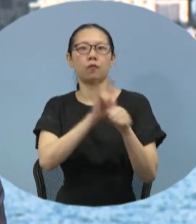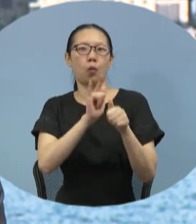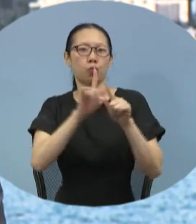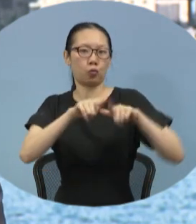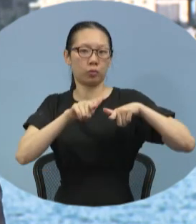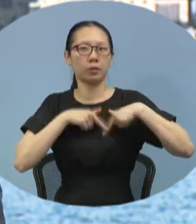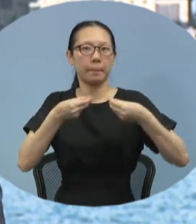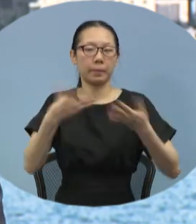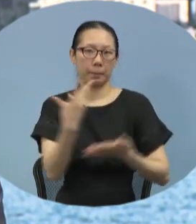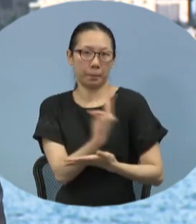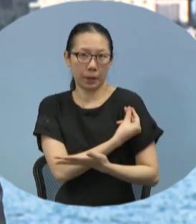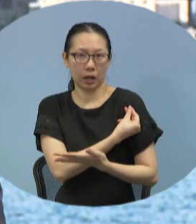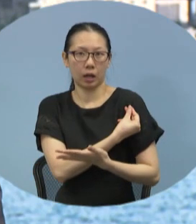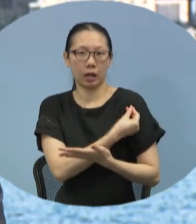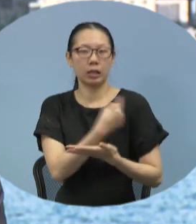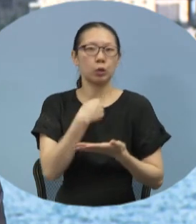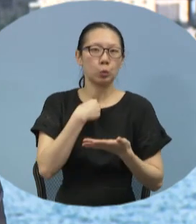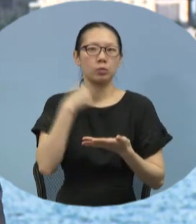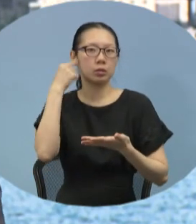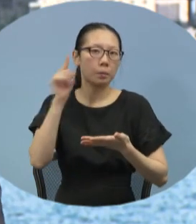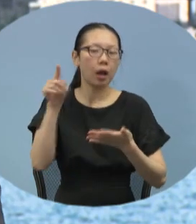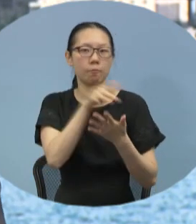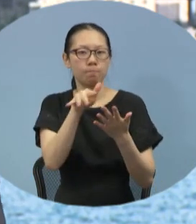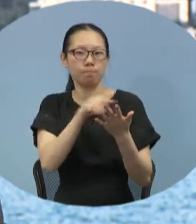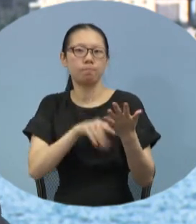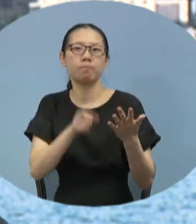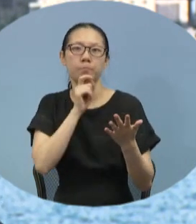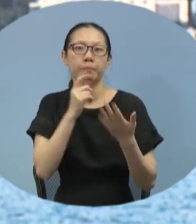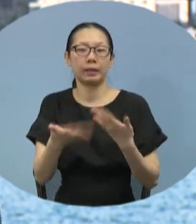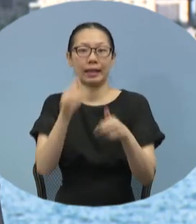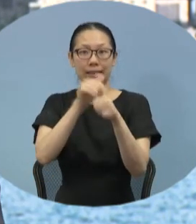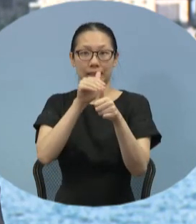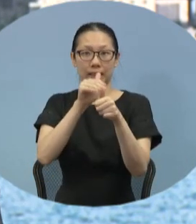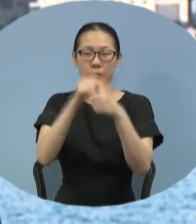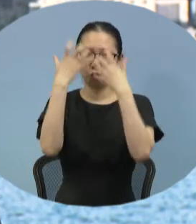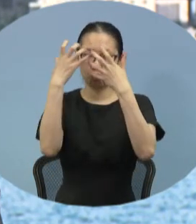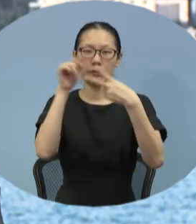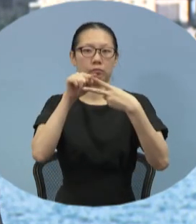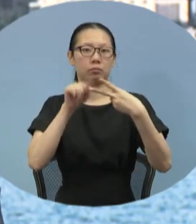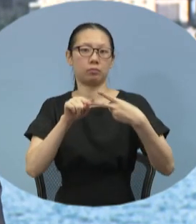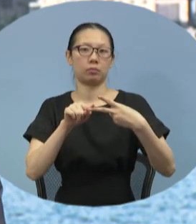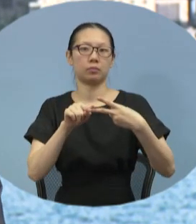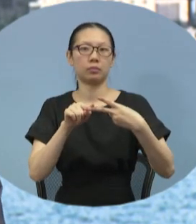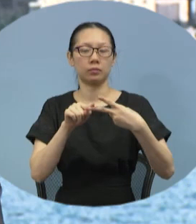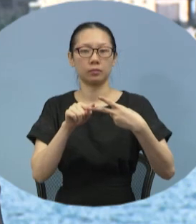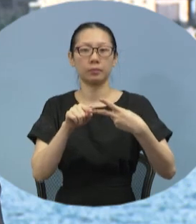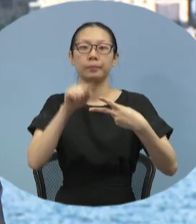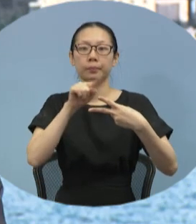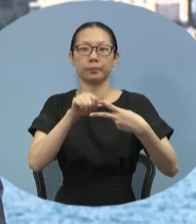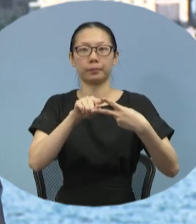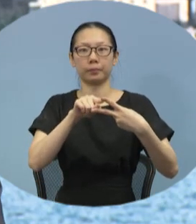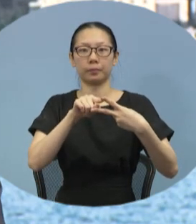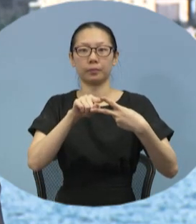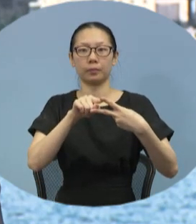心提供的疫苗接種須知。那我想在這裡提醒大家留意其中兩點。第